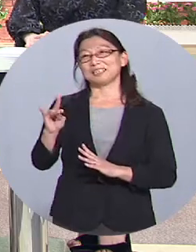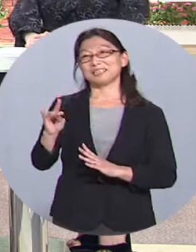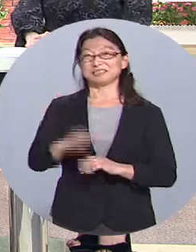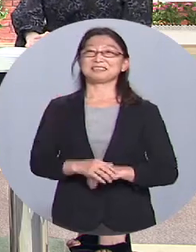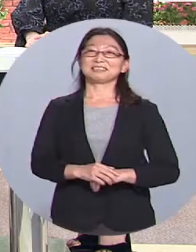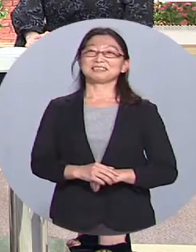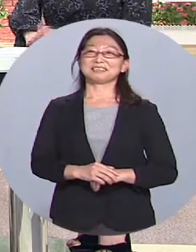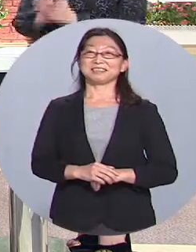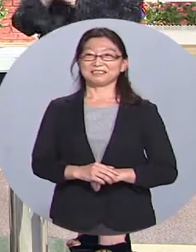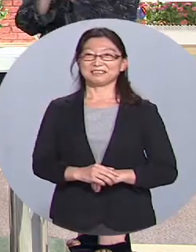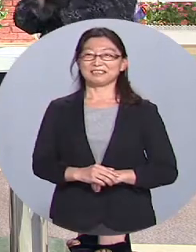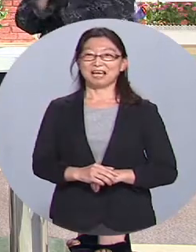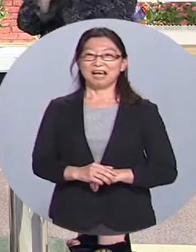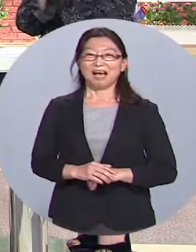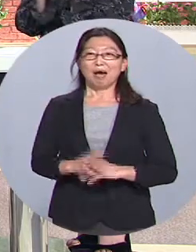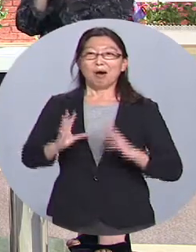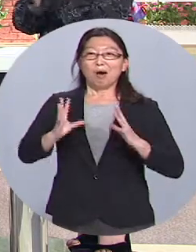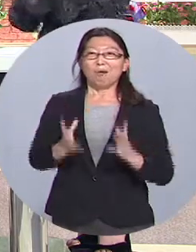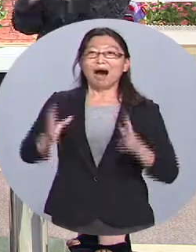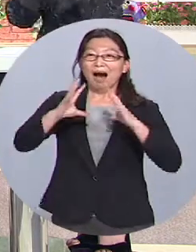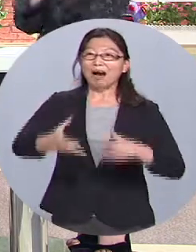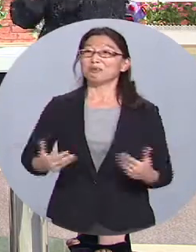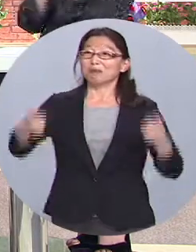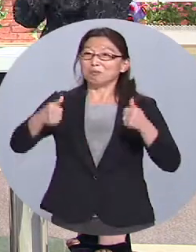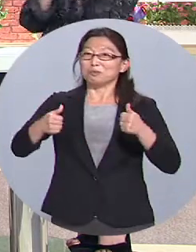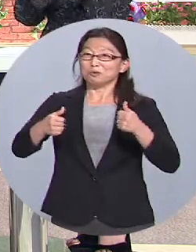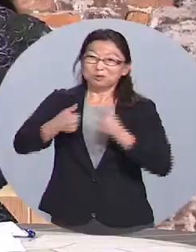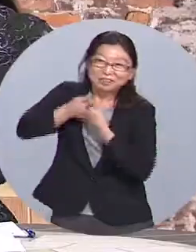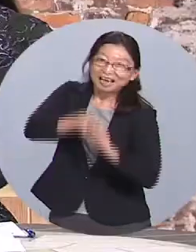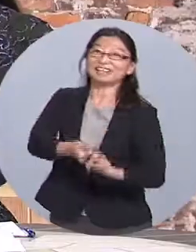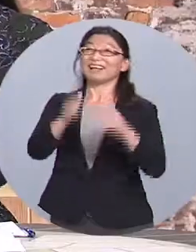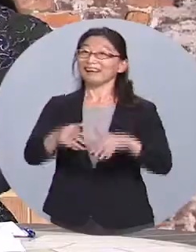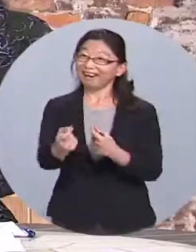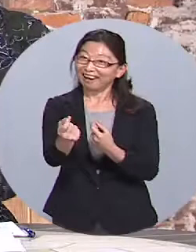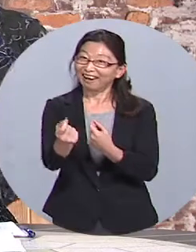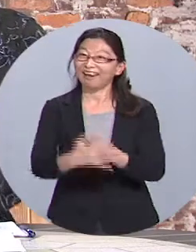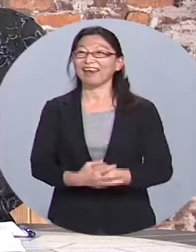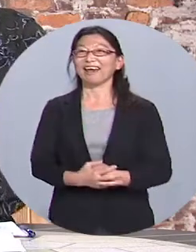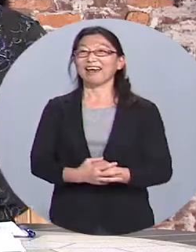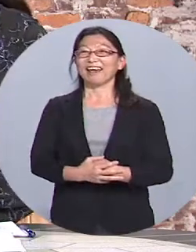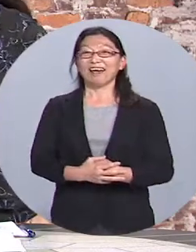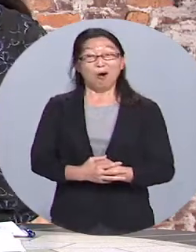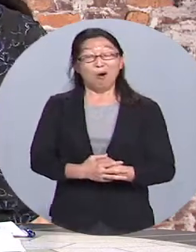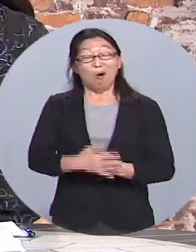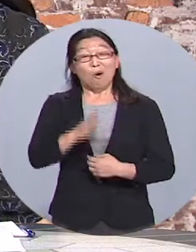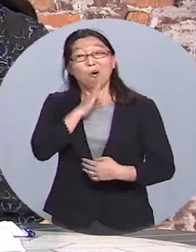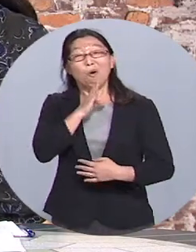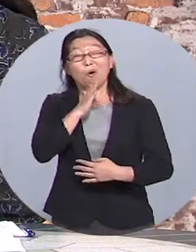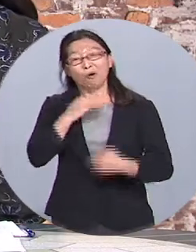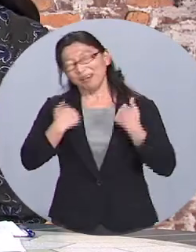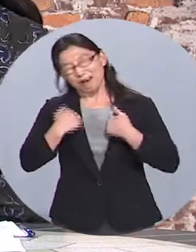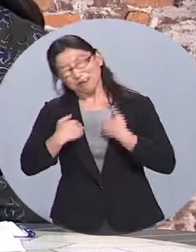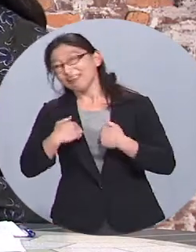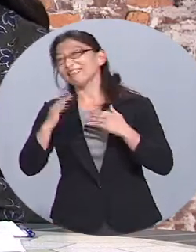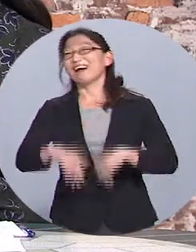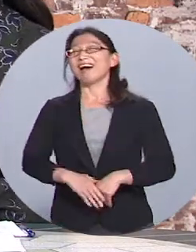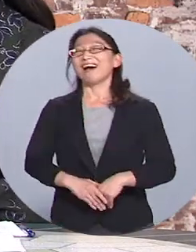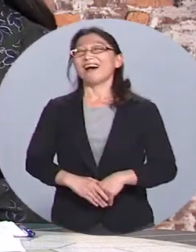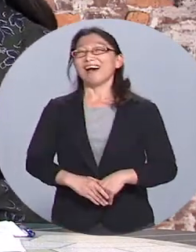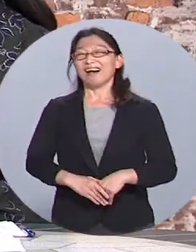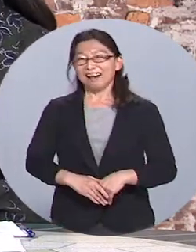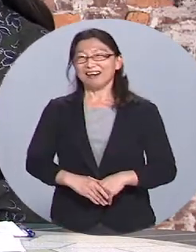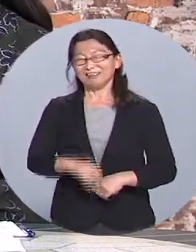ワールドカップ日本勝ちましたね。 いや素晴らしい。 本当に見てて楽しかったわ。 楽しい試合でした